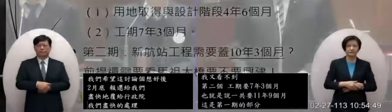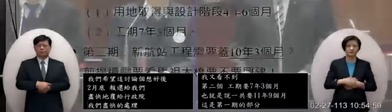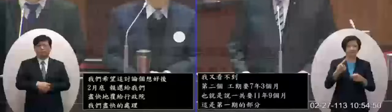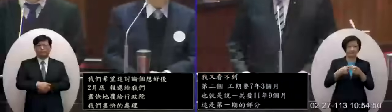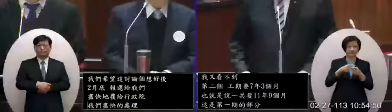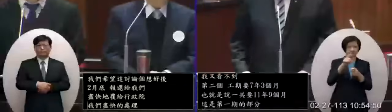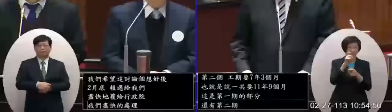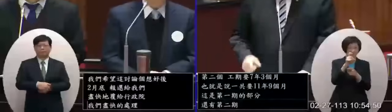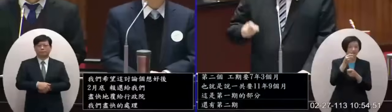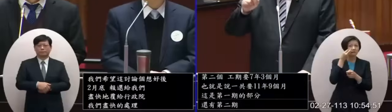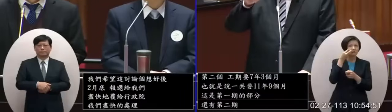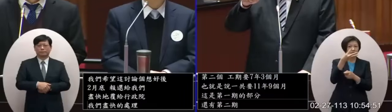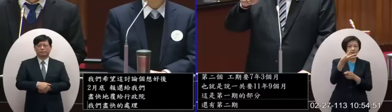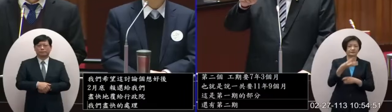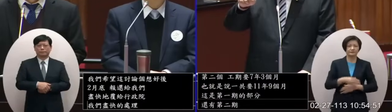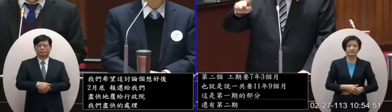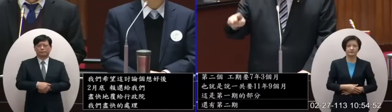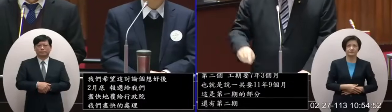10年3个月，